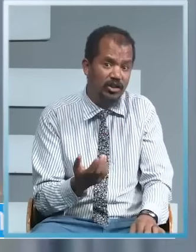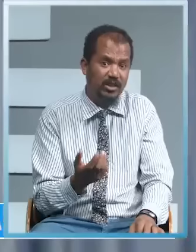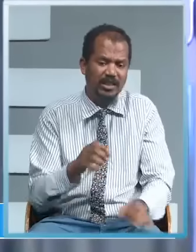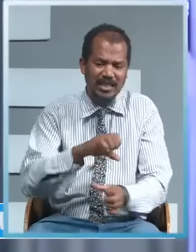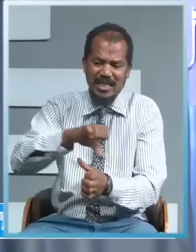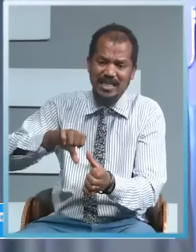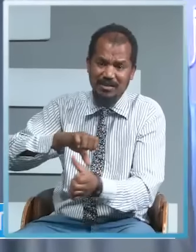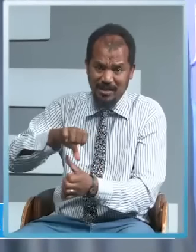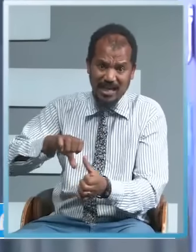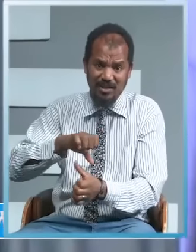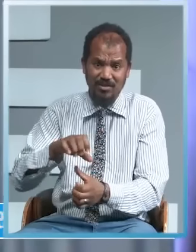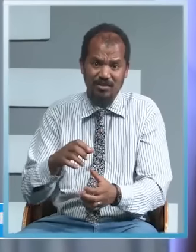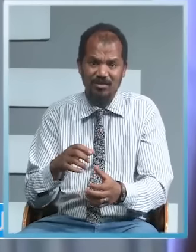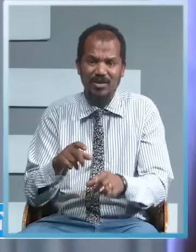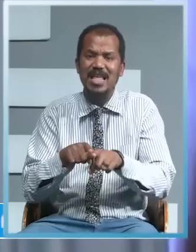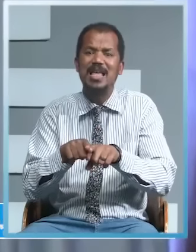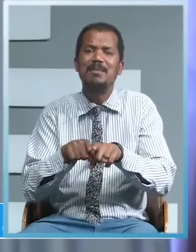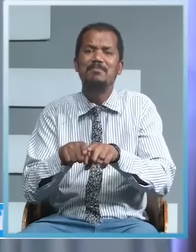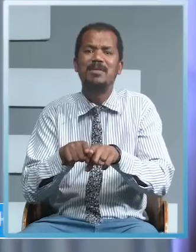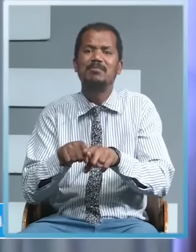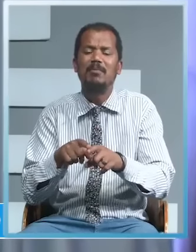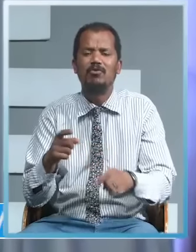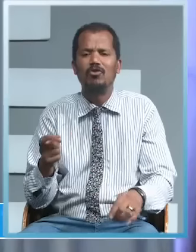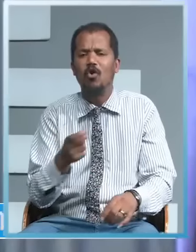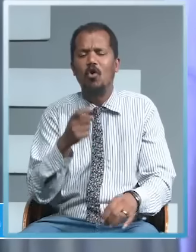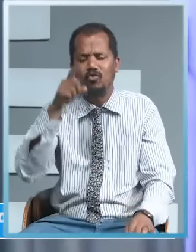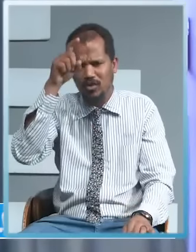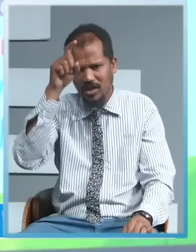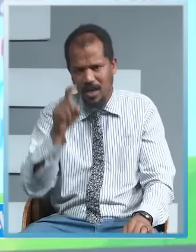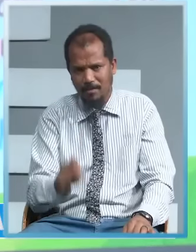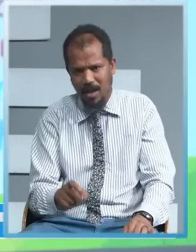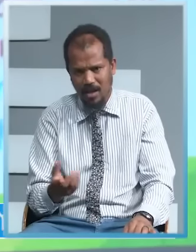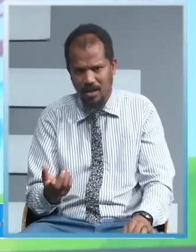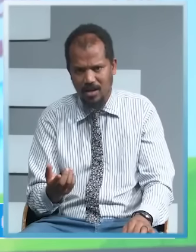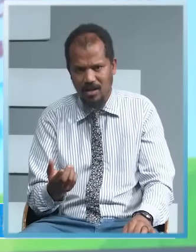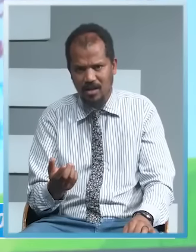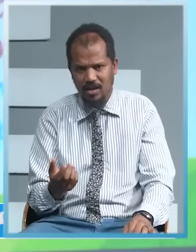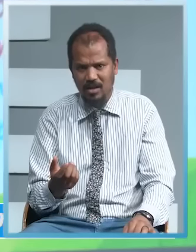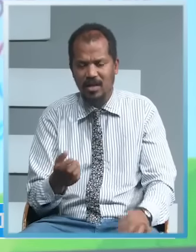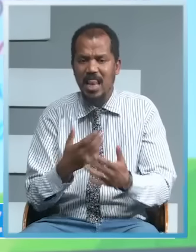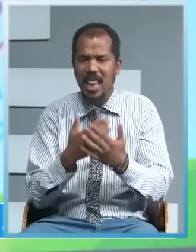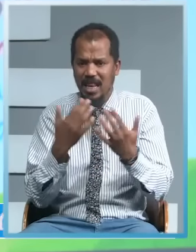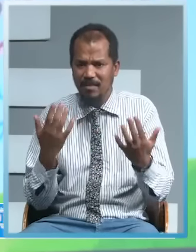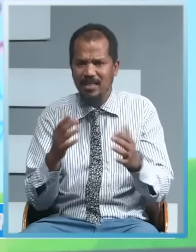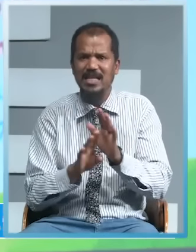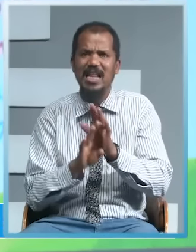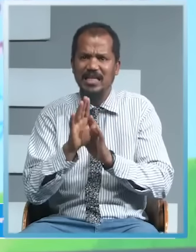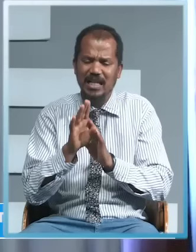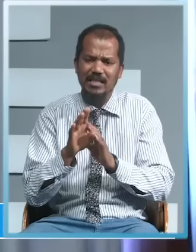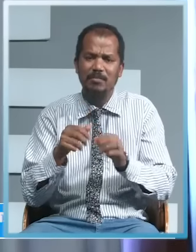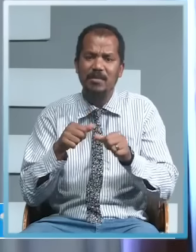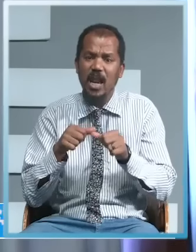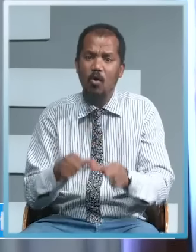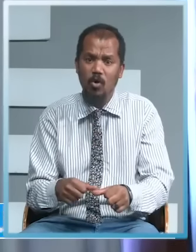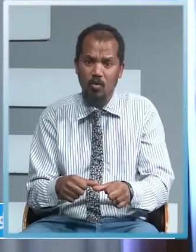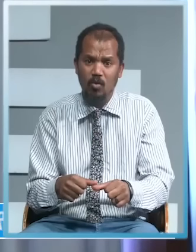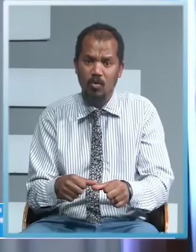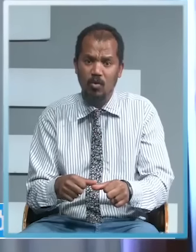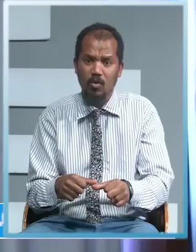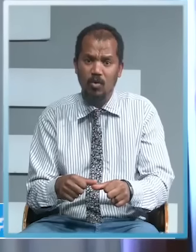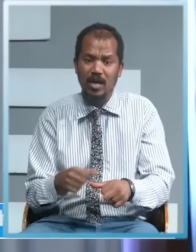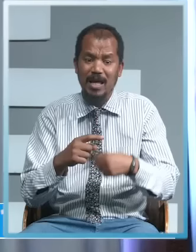እርስ በርሳቸው የሚስማሙ ሊሆኑ ይገባል ለልማ ለእድገት የምናውለው